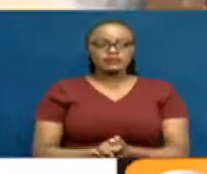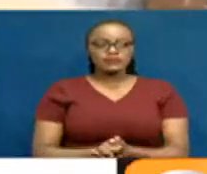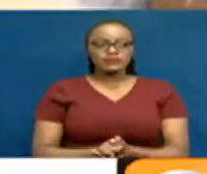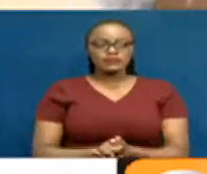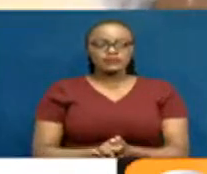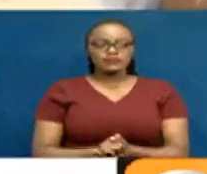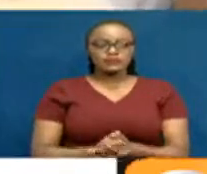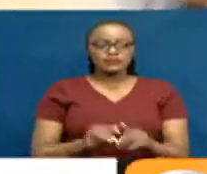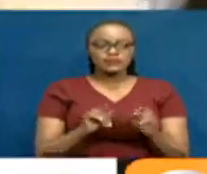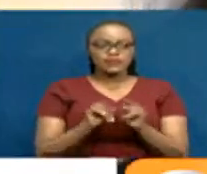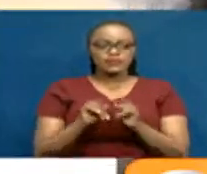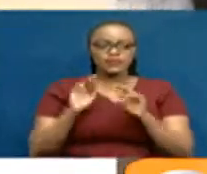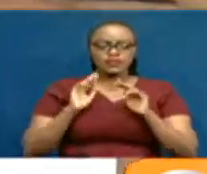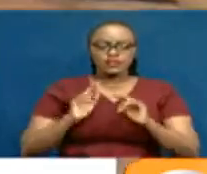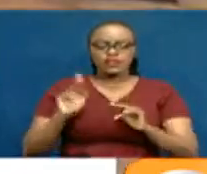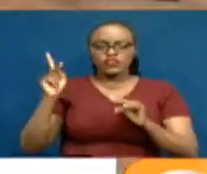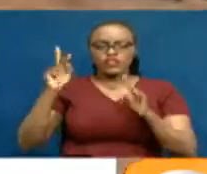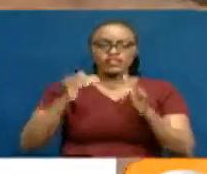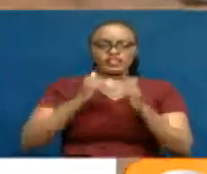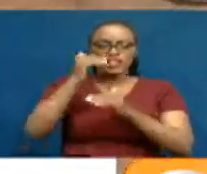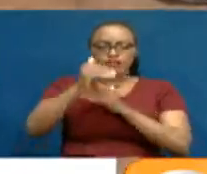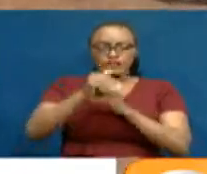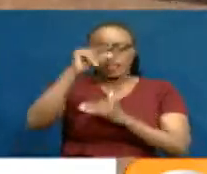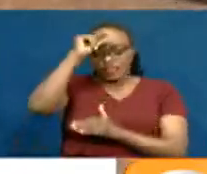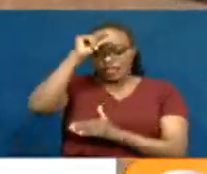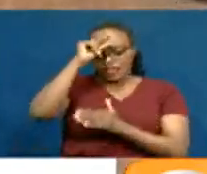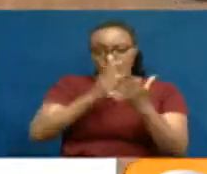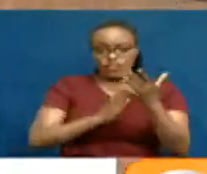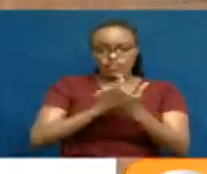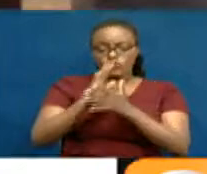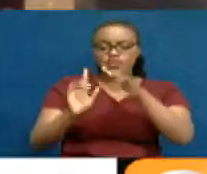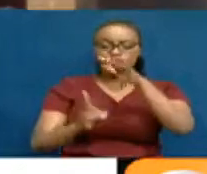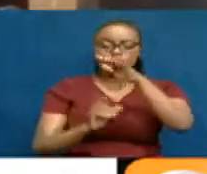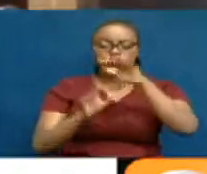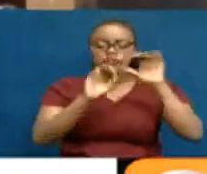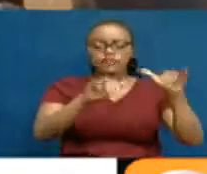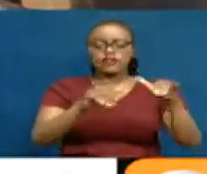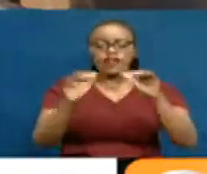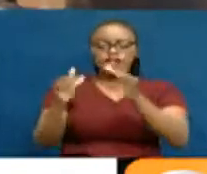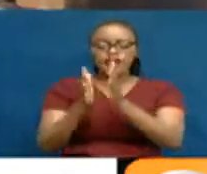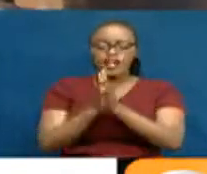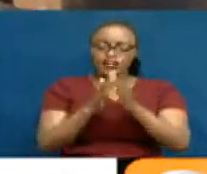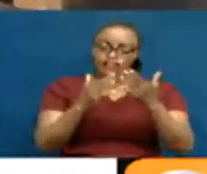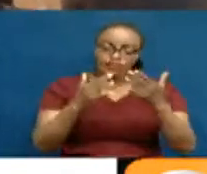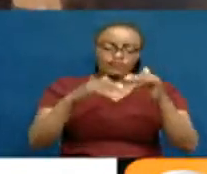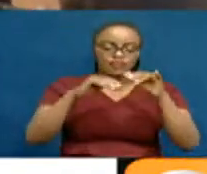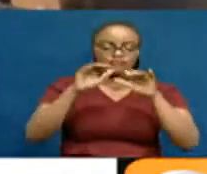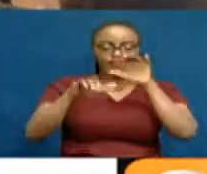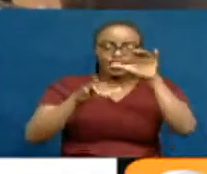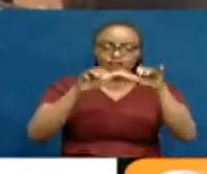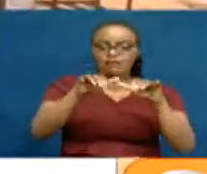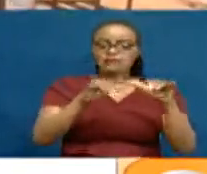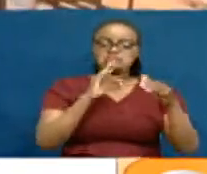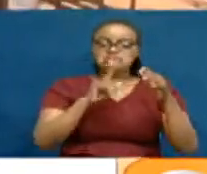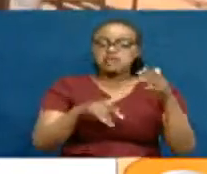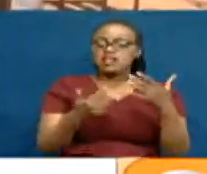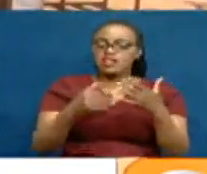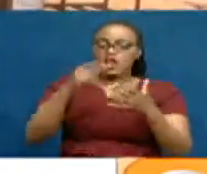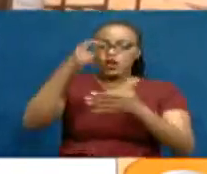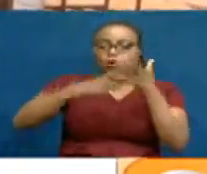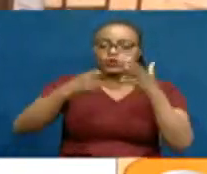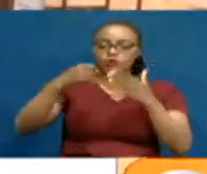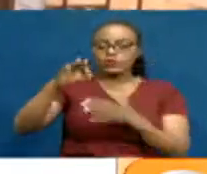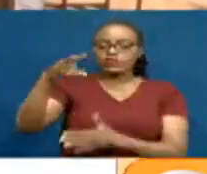Ni afueni ya muda kwa Wakenya baada ya serikali kupitia Wizara ya Kilimo na Mifugo kutangaza kuwa bei ya unga